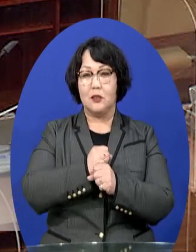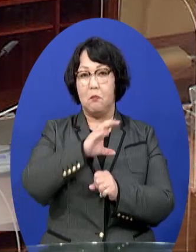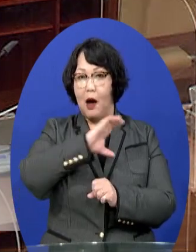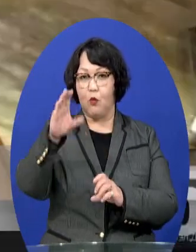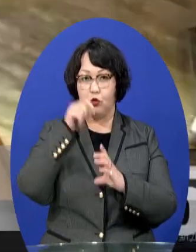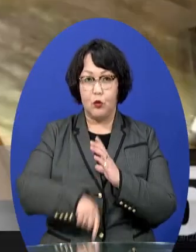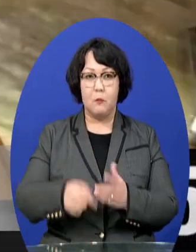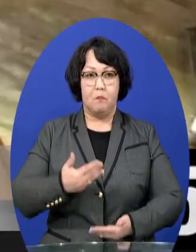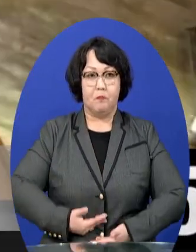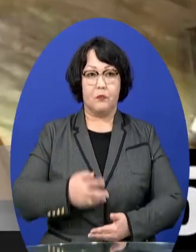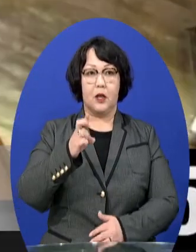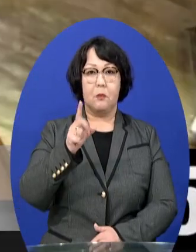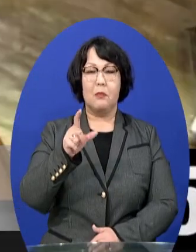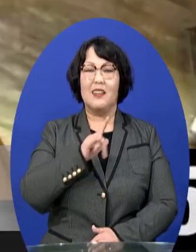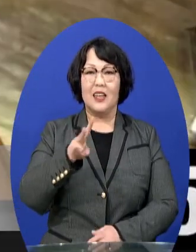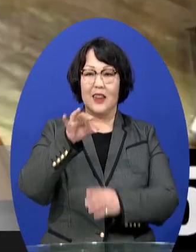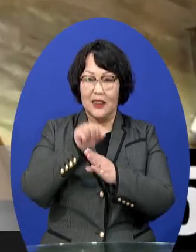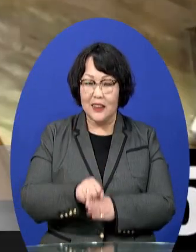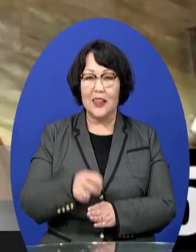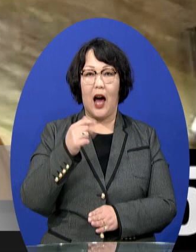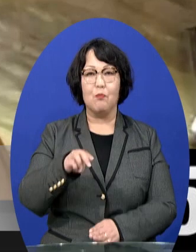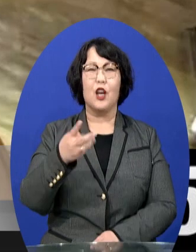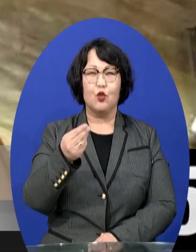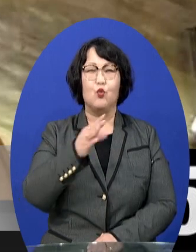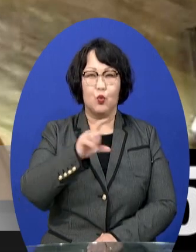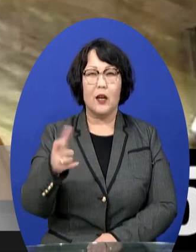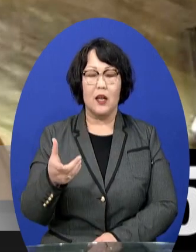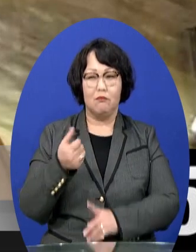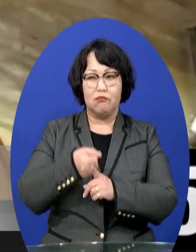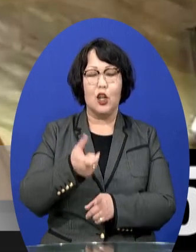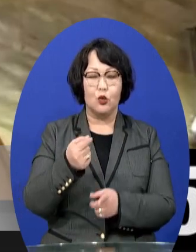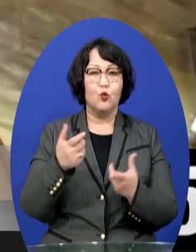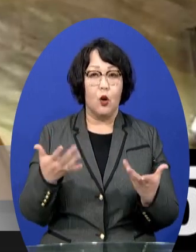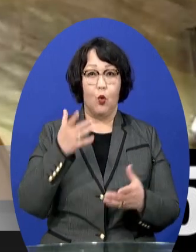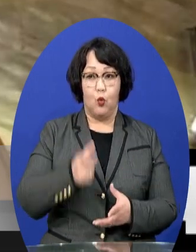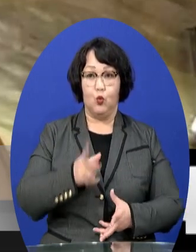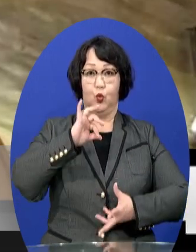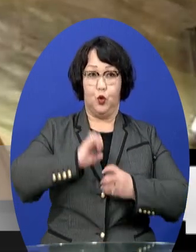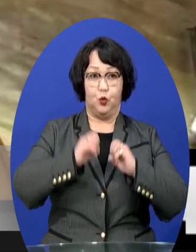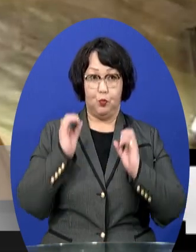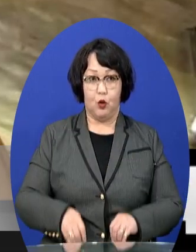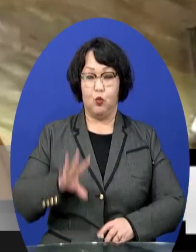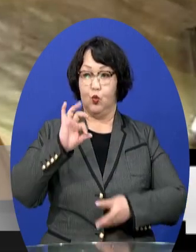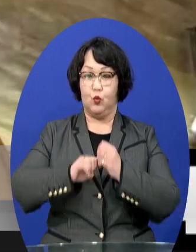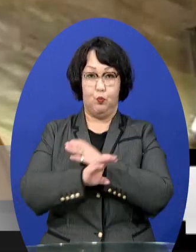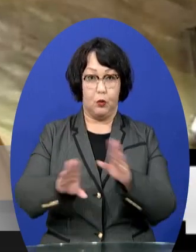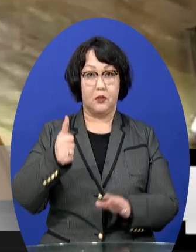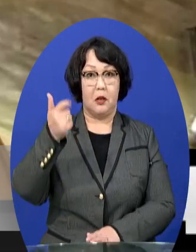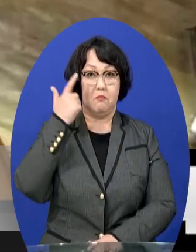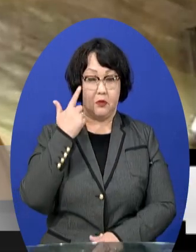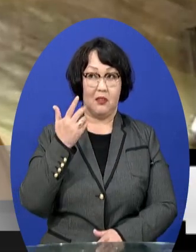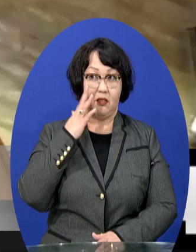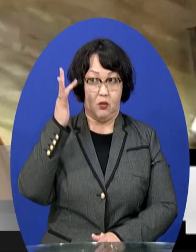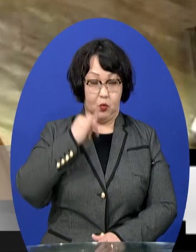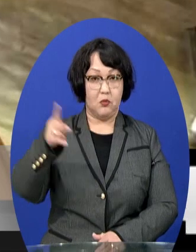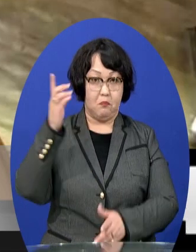вэ гэдгийг маш тодорхой заагаад өгсөн учраас хүн юу хийж болох вэ, юу хийж болох вэ гэдгийг маш сайн мэдээ. Хэрэв би ийм зүйлийг хийх